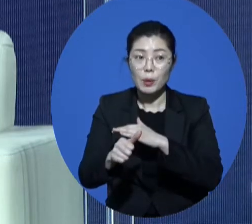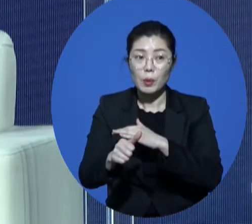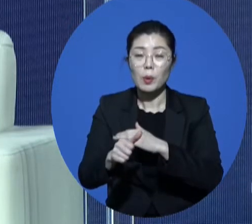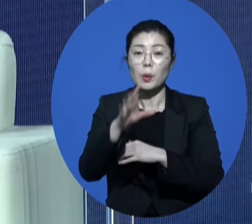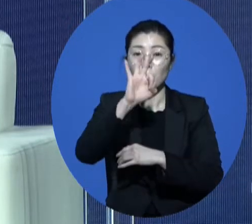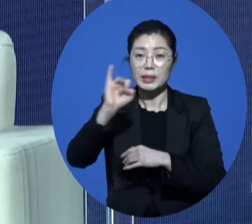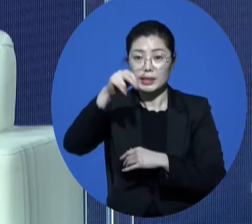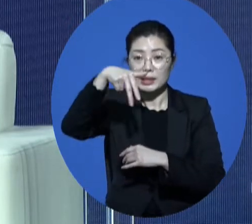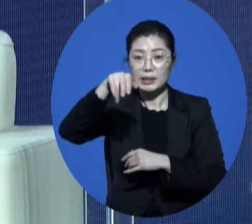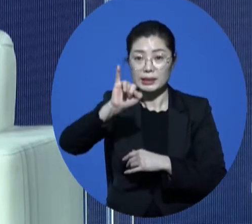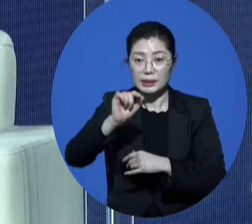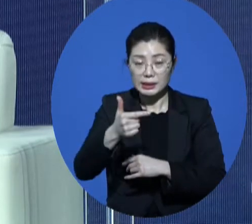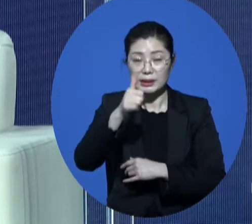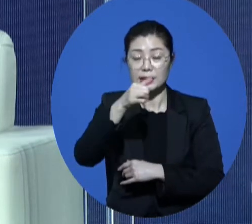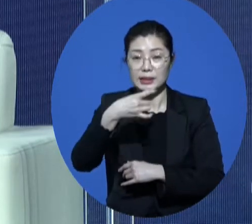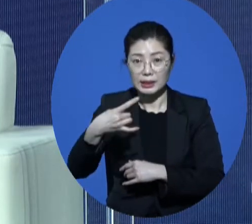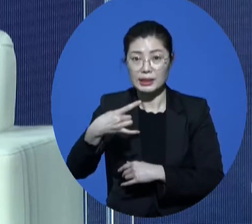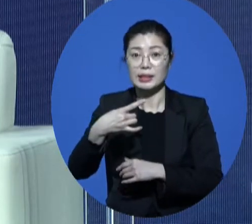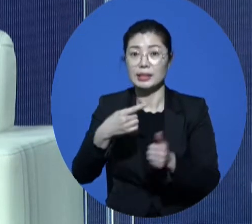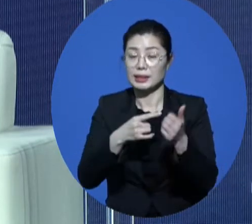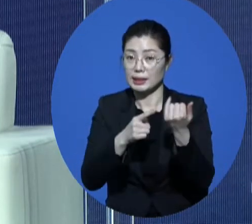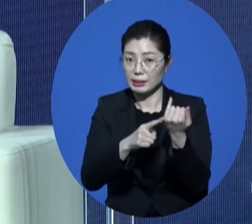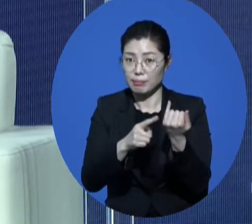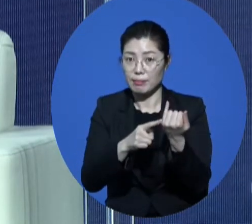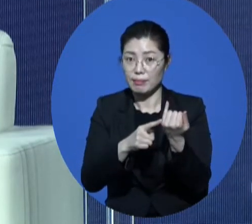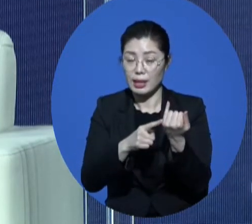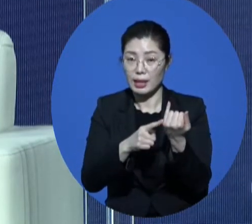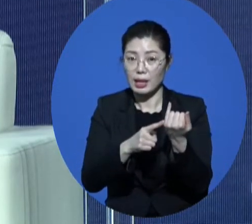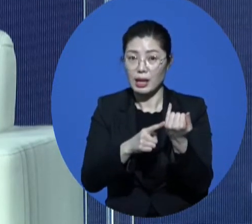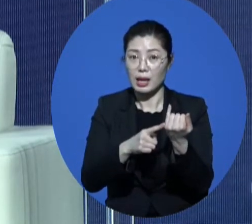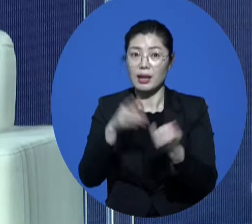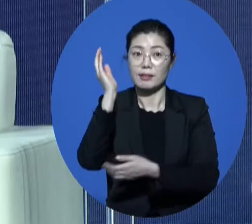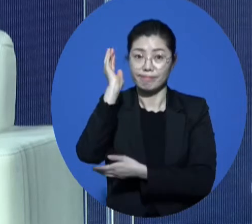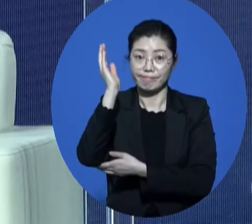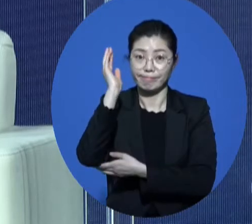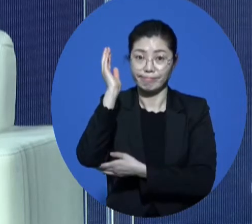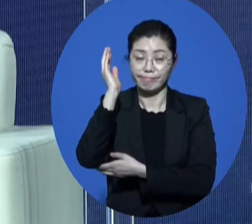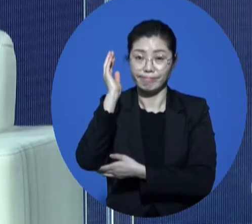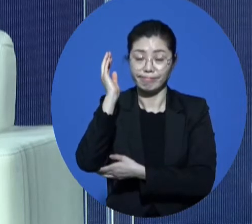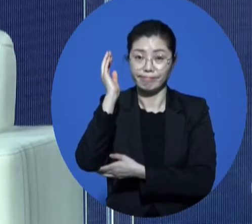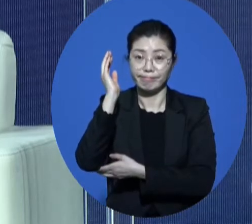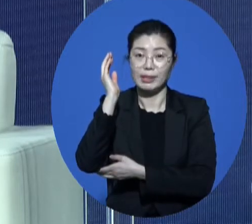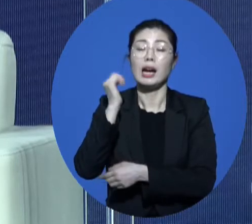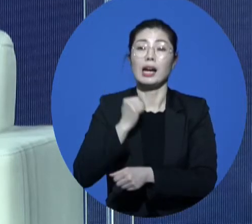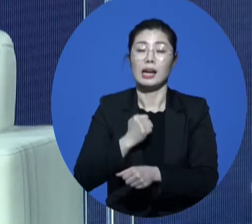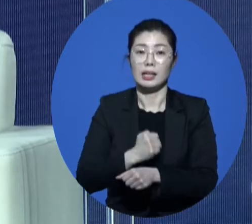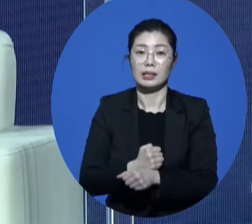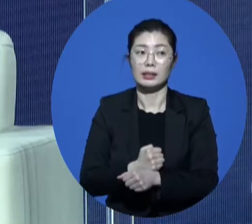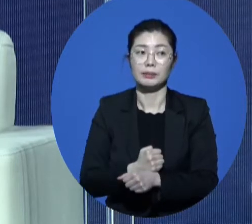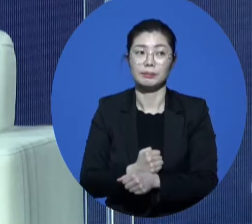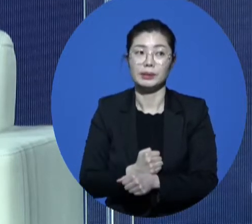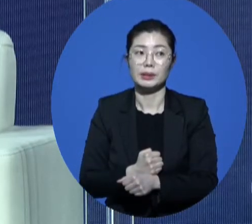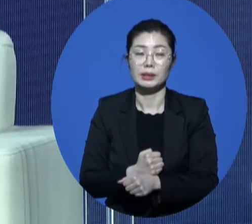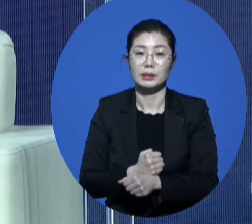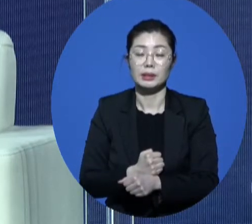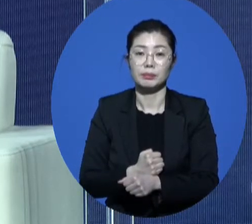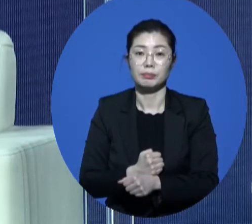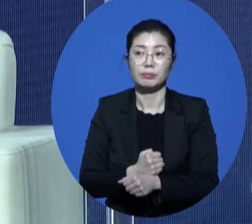강의 제목은 신화재활원 긴급 탈시설 투쟁, 시설 사회를 부수는